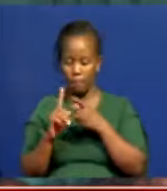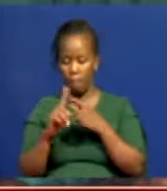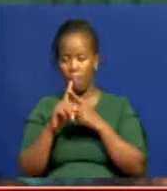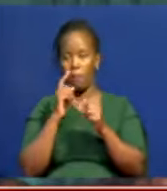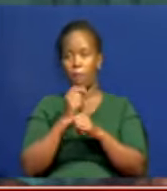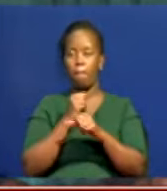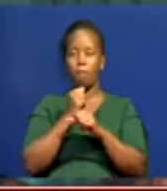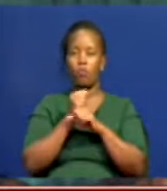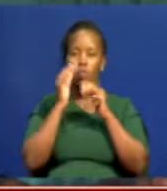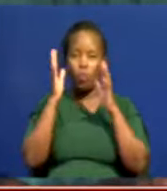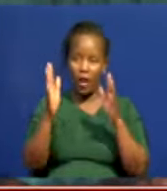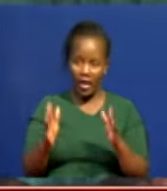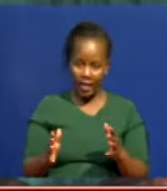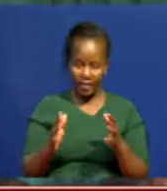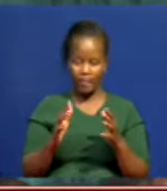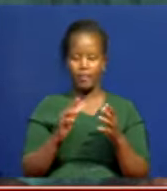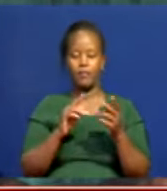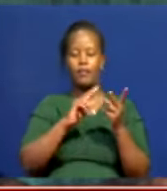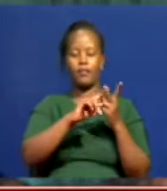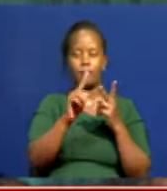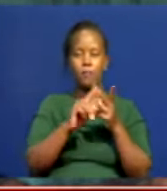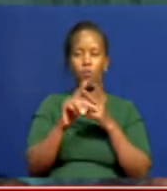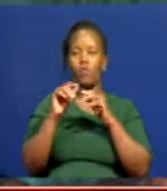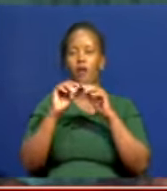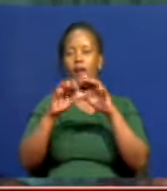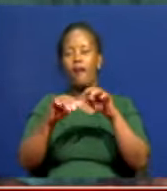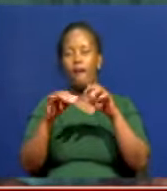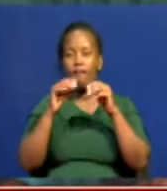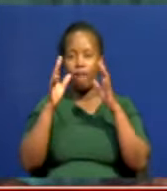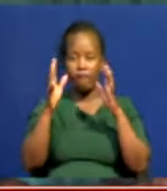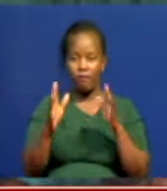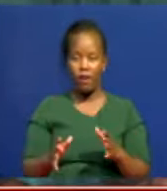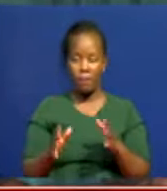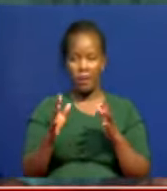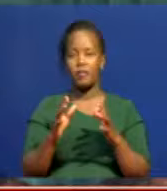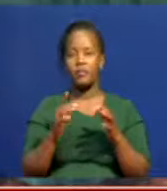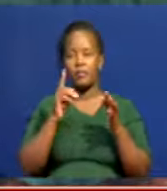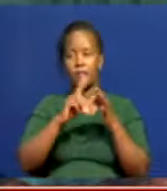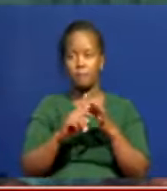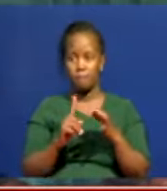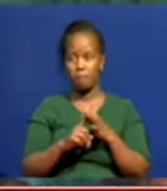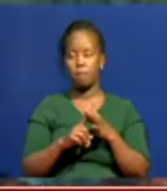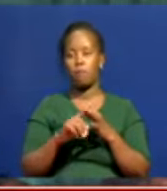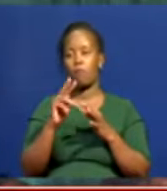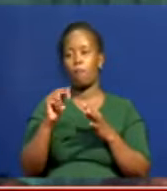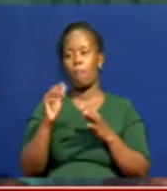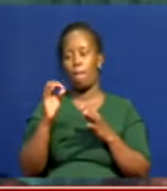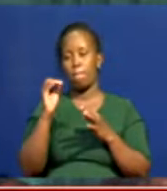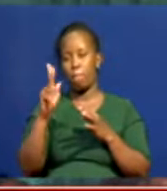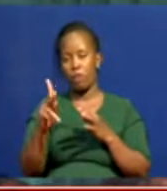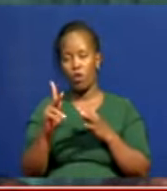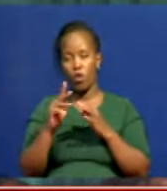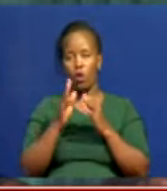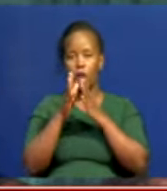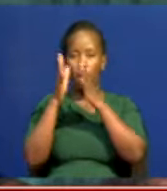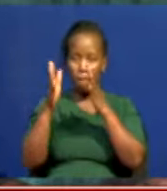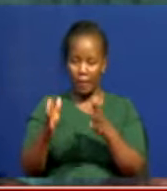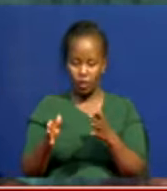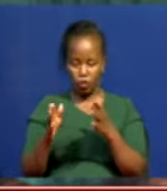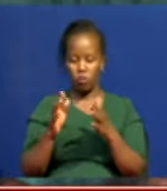tuuzishe mkulima, tuuzishe mtu wa nok, tuuzishe awa bunge